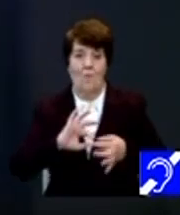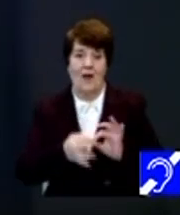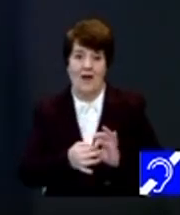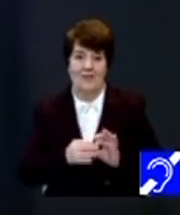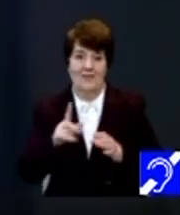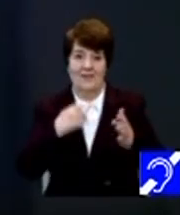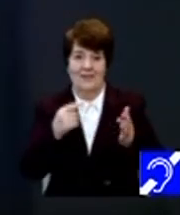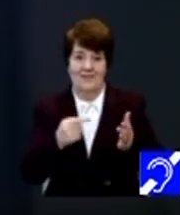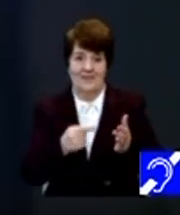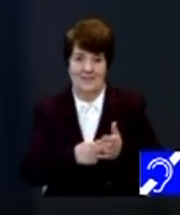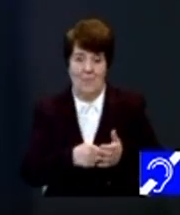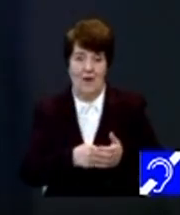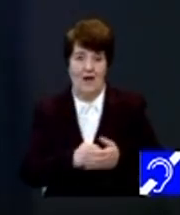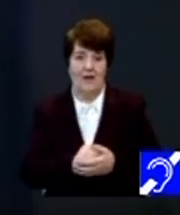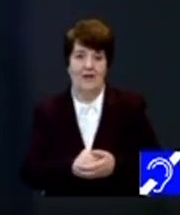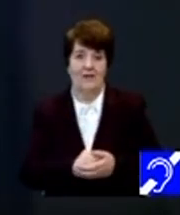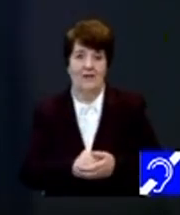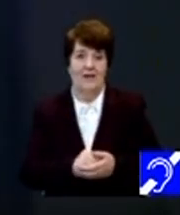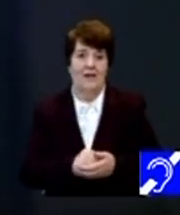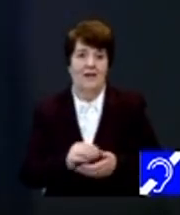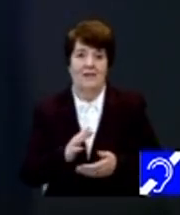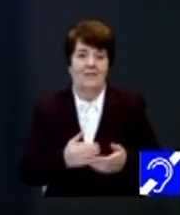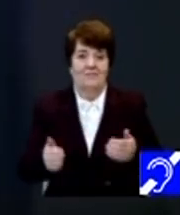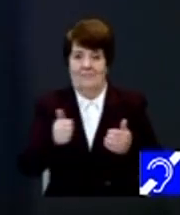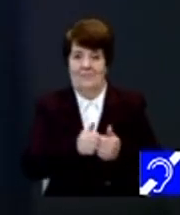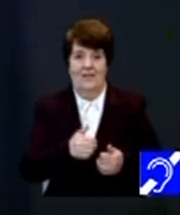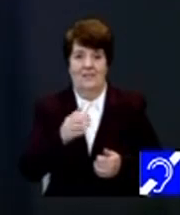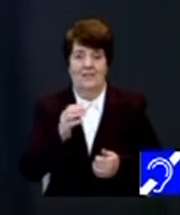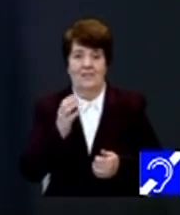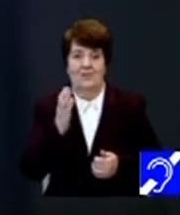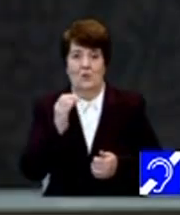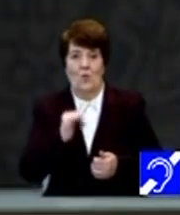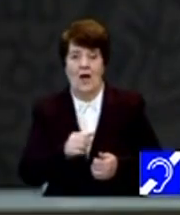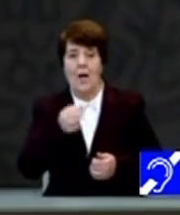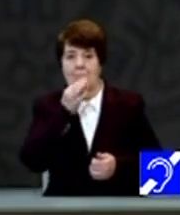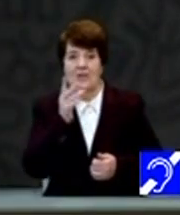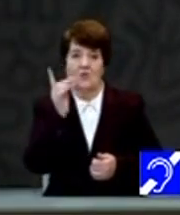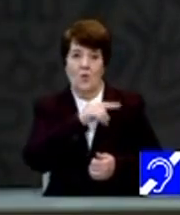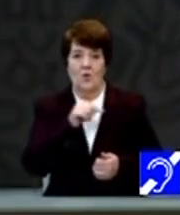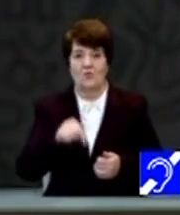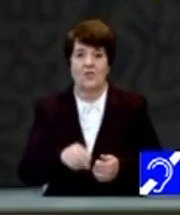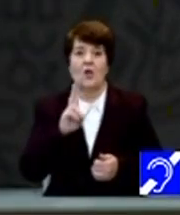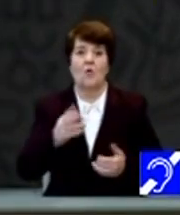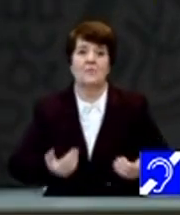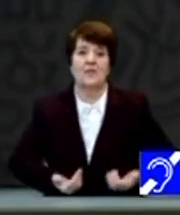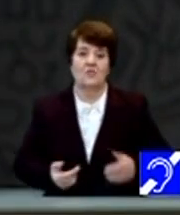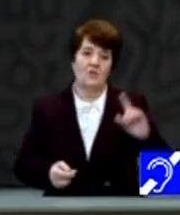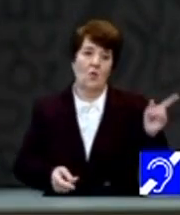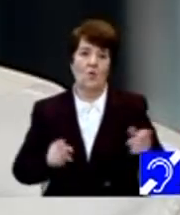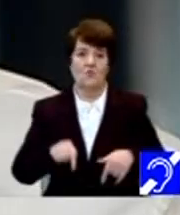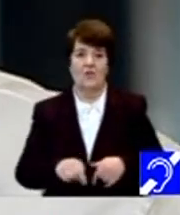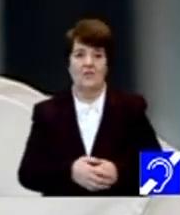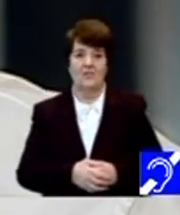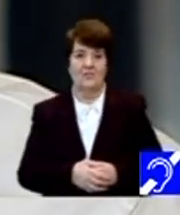Complicată întrebare. Eu nu m-am axat pe visul ăla. Mie îmi place și acolo, îmi place și aici. Dar cum îți trăiești între